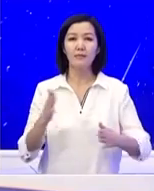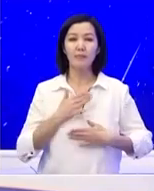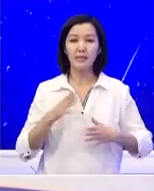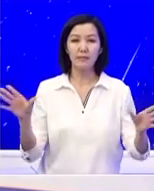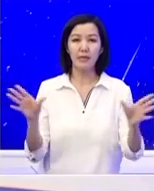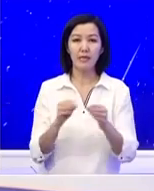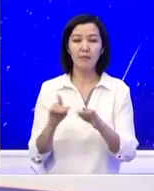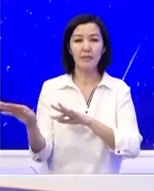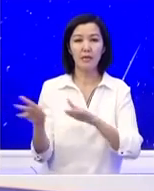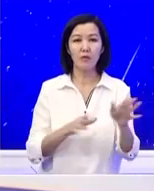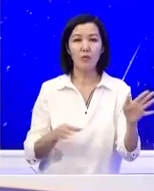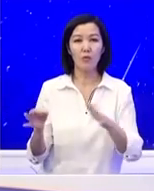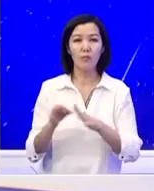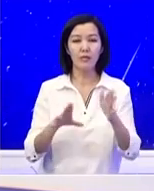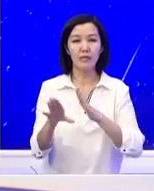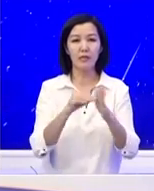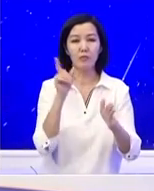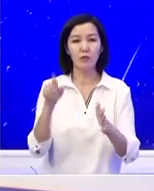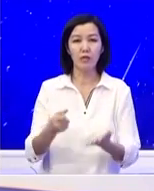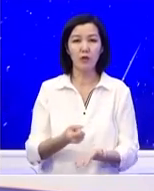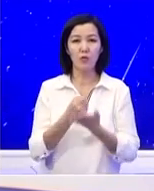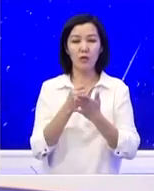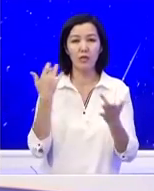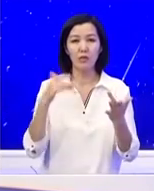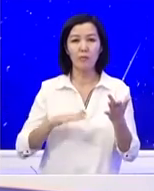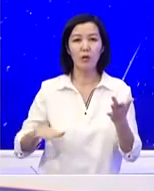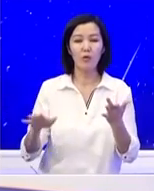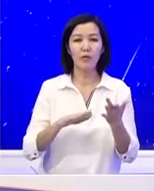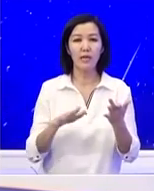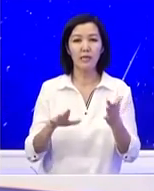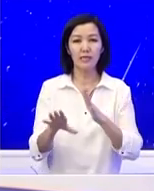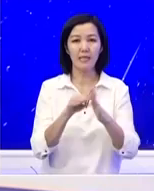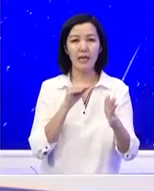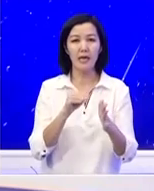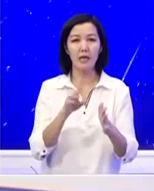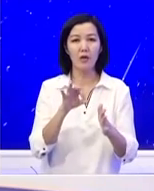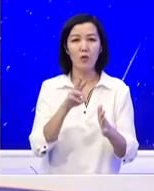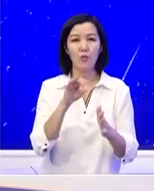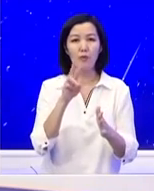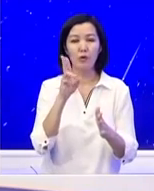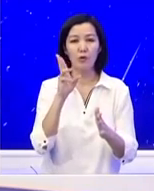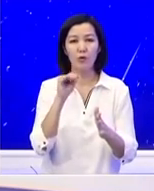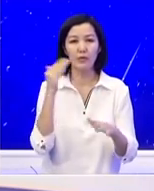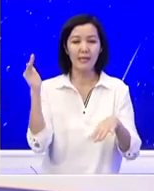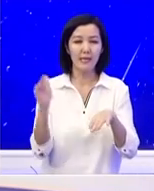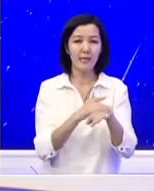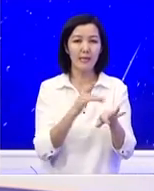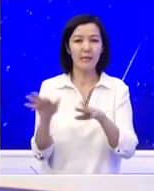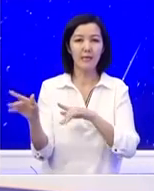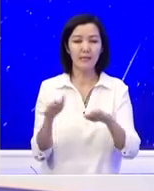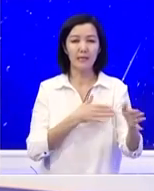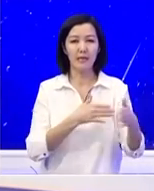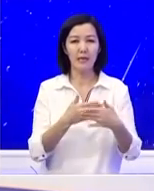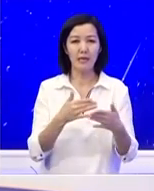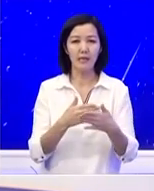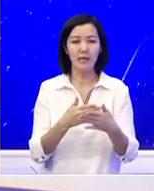Біз біргеміз акциясын облыстық мәслихат депутаттары да қолдайды. Жамбыл ауданынан сайланған доктор-гүл Өмірқұлқызы да игі істен сырт